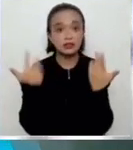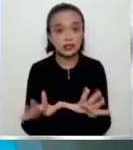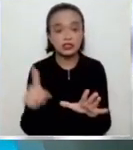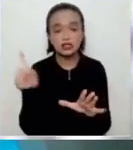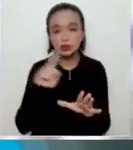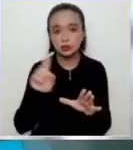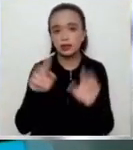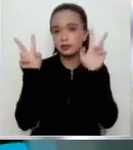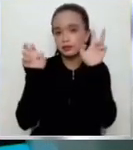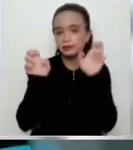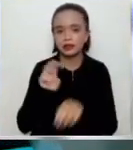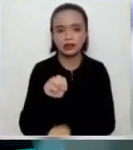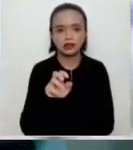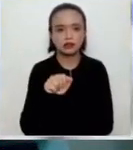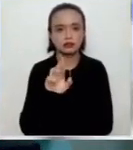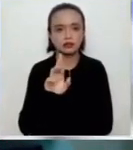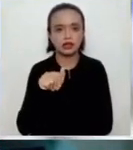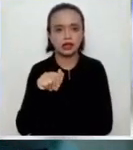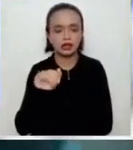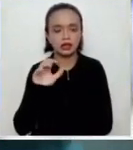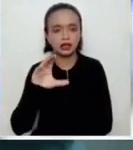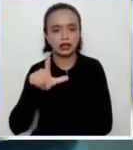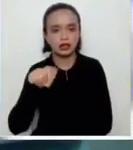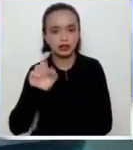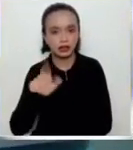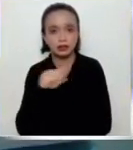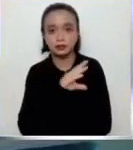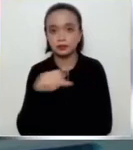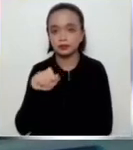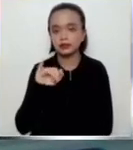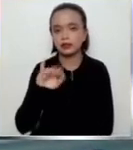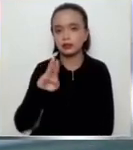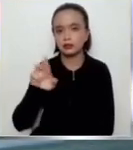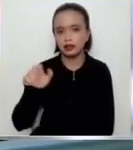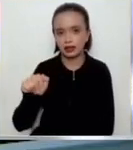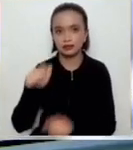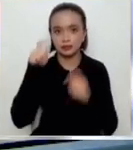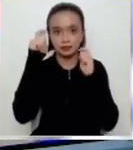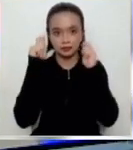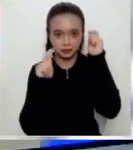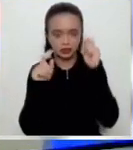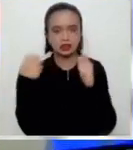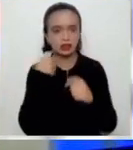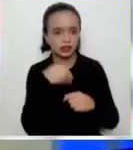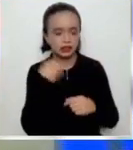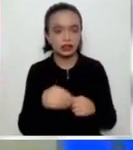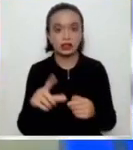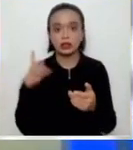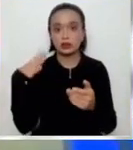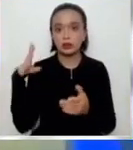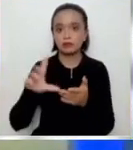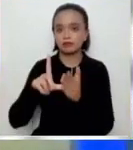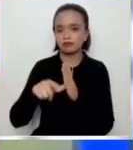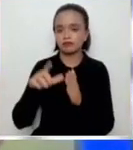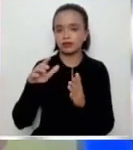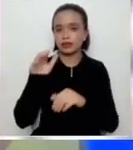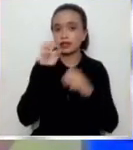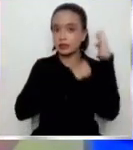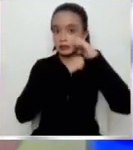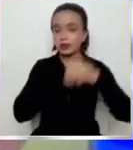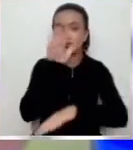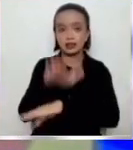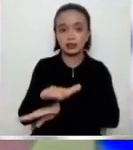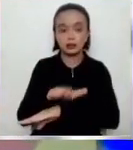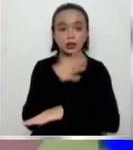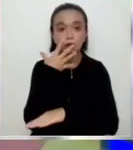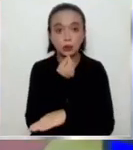na Maria Clara Tibara. At may bago namang dapat abangan sa hapon sa pagsisimula ng seryang comeback project din ng